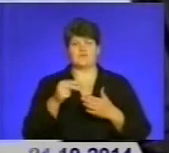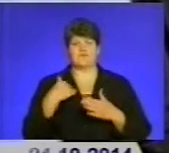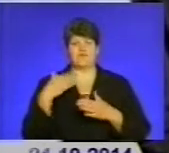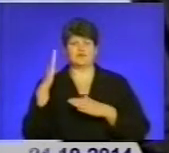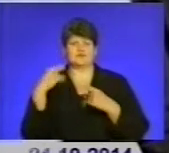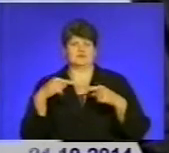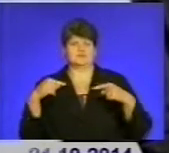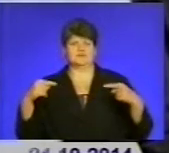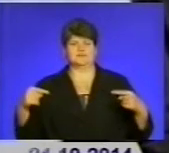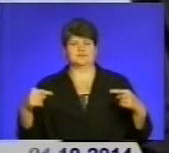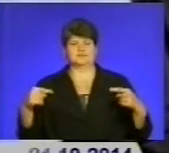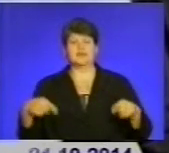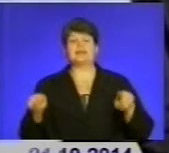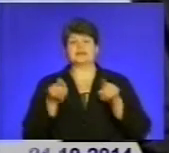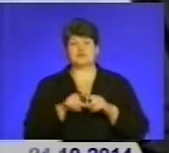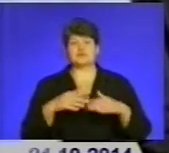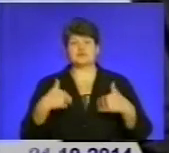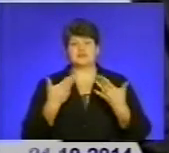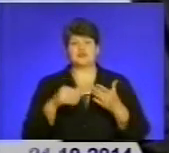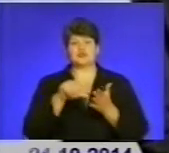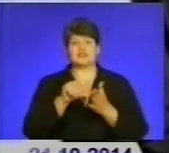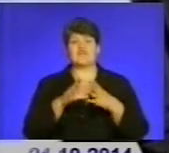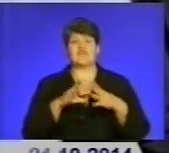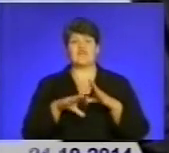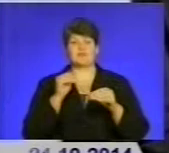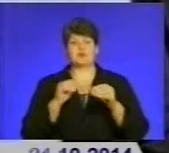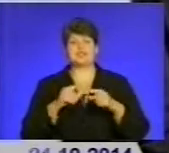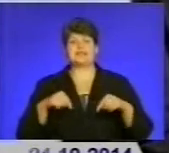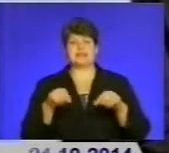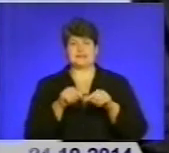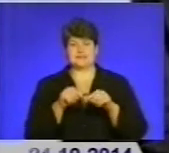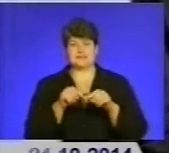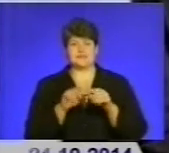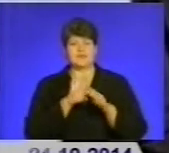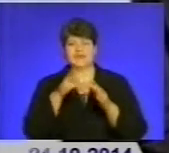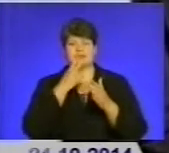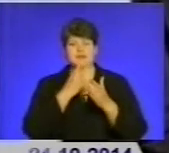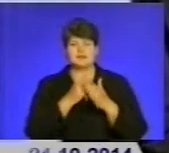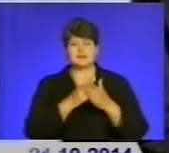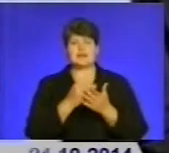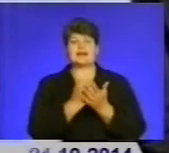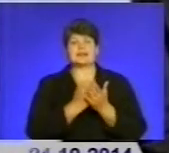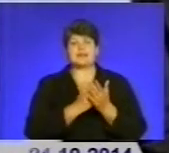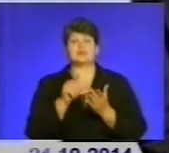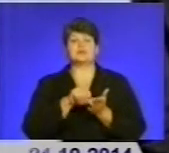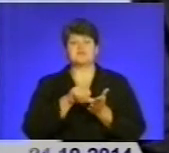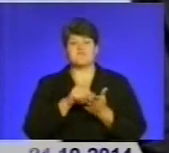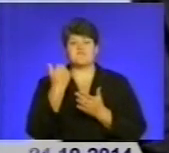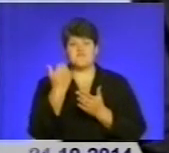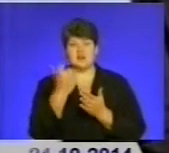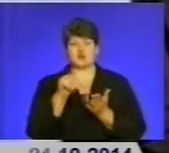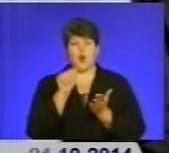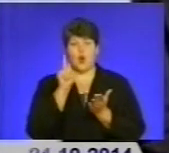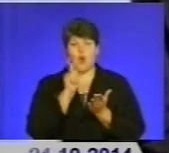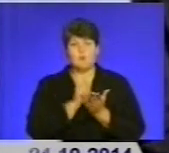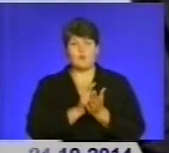маніпуляцій. Також звертаюся до членів виборчих дільниць. Незважаючи на кандидата, якого ви представляєте, ваш обов'язок перед